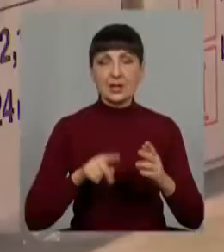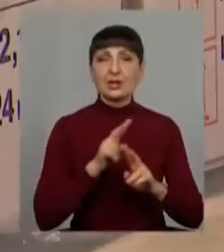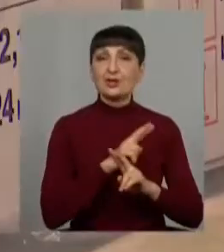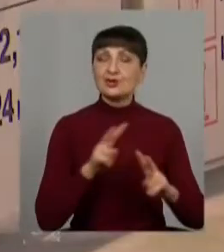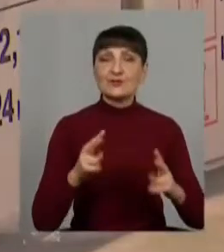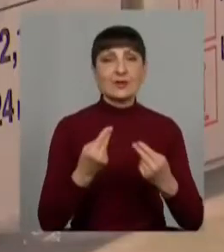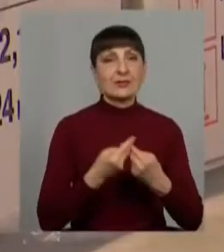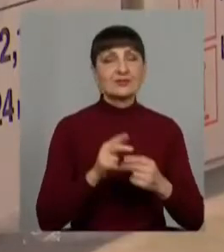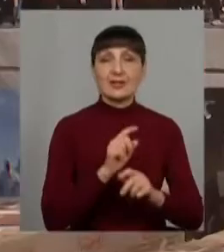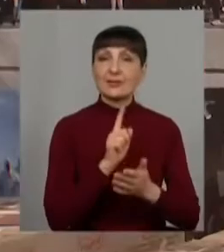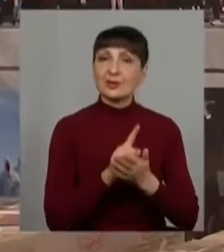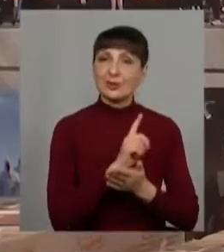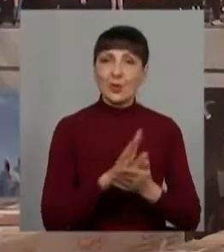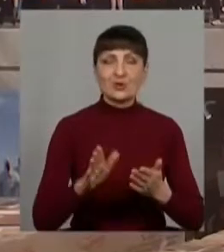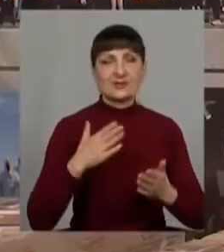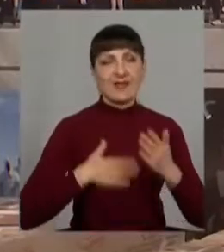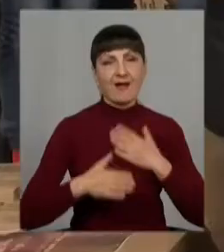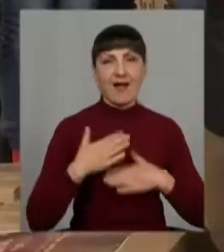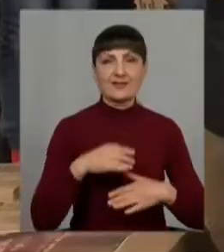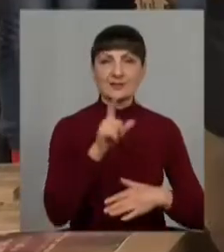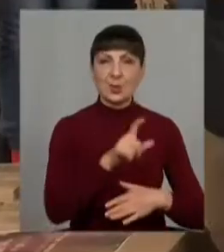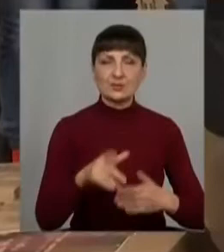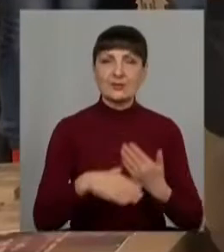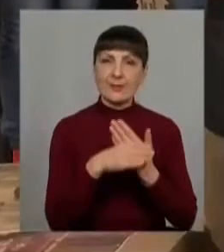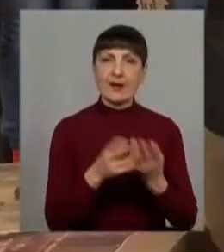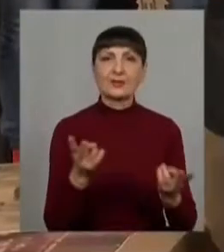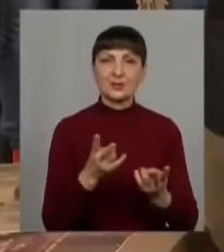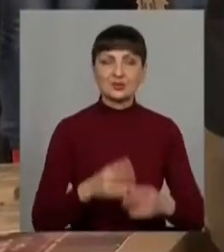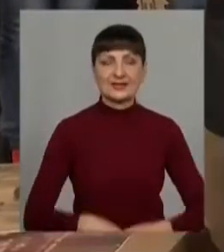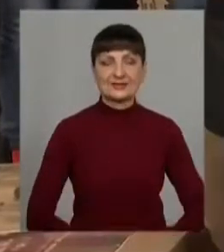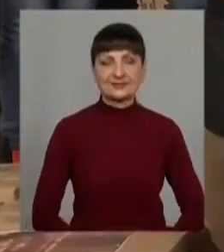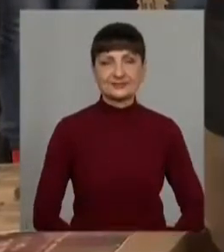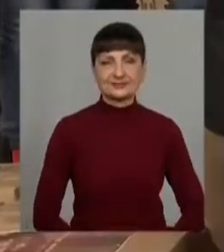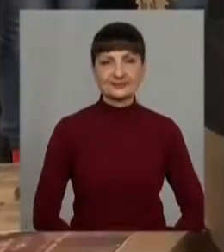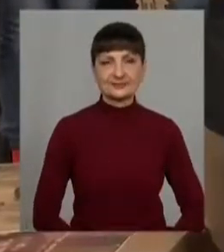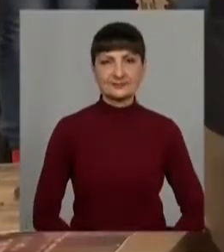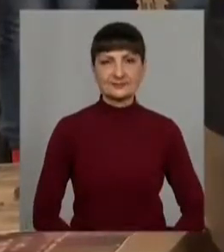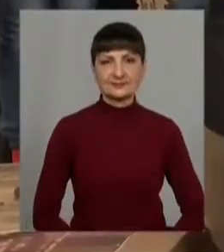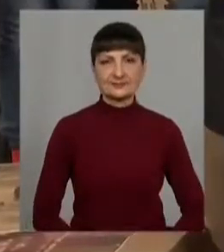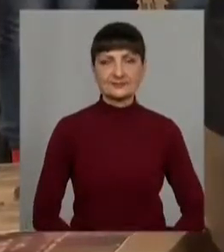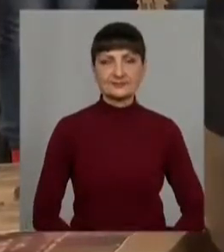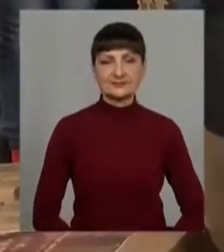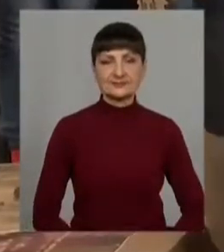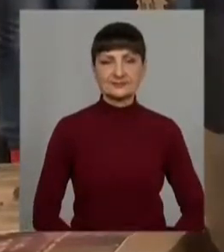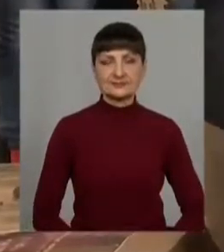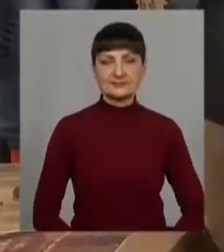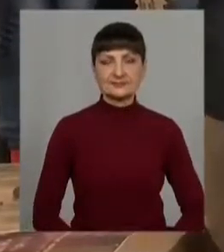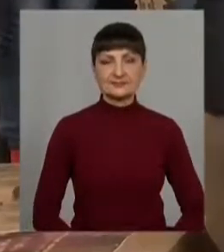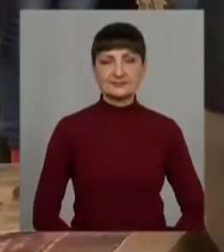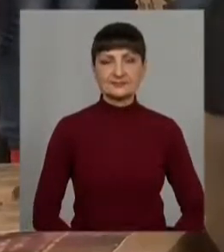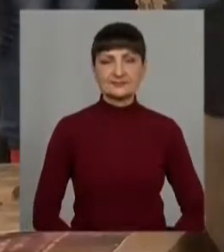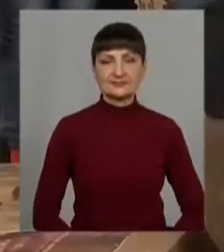упустили возможность обратиться к казахстанской молодежи. Хочу, пользуясь случаем, обратиться к людям, к Алмате,